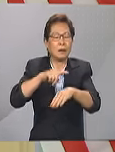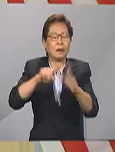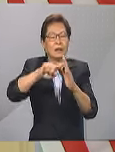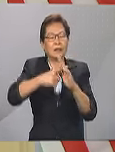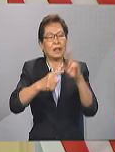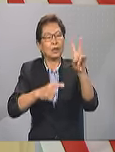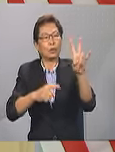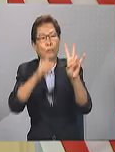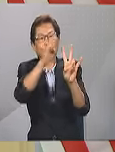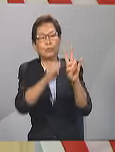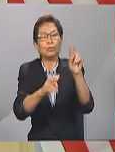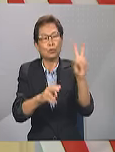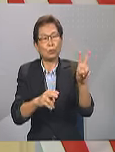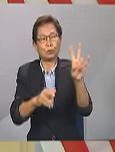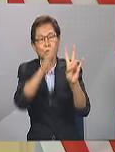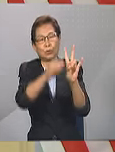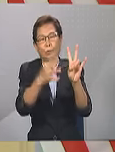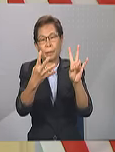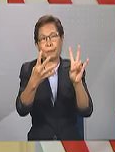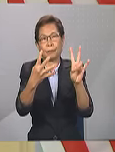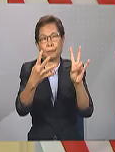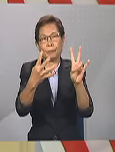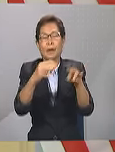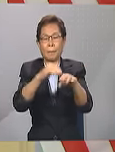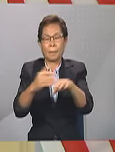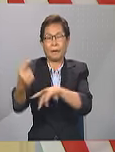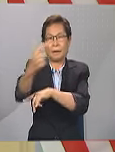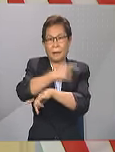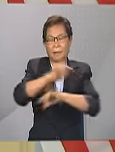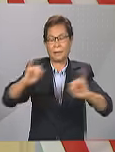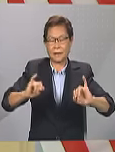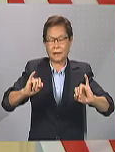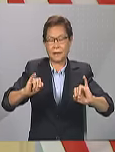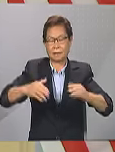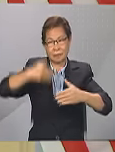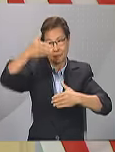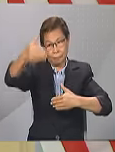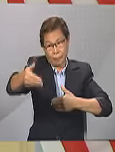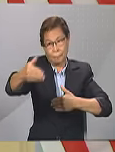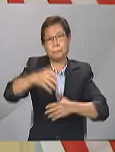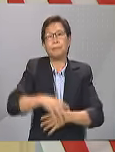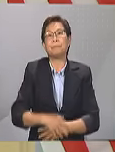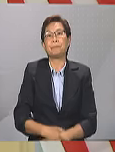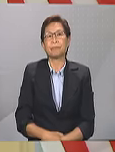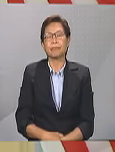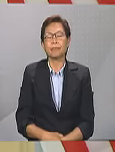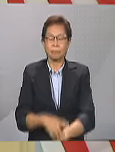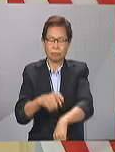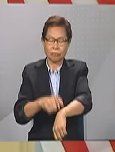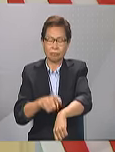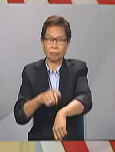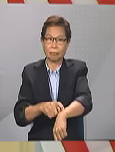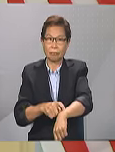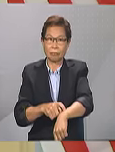27 efel 2020 yaitu hari isnin debit waktu